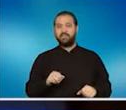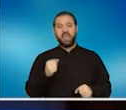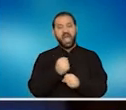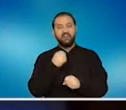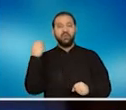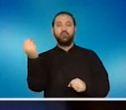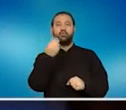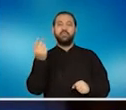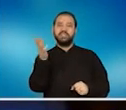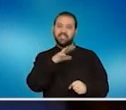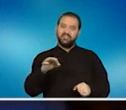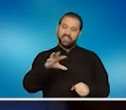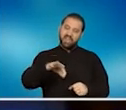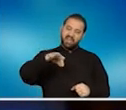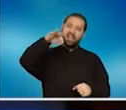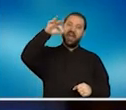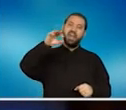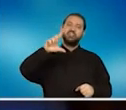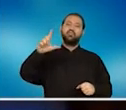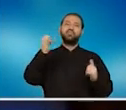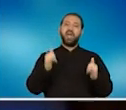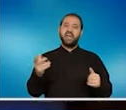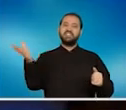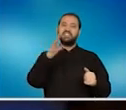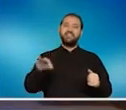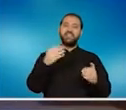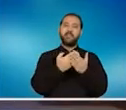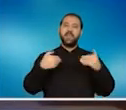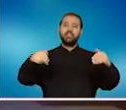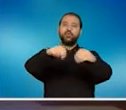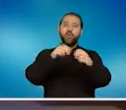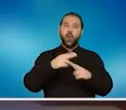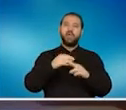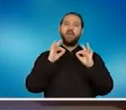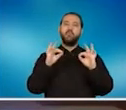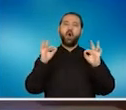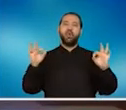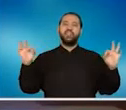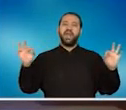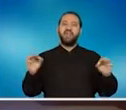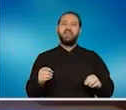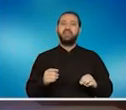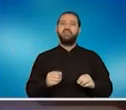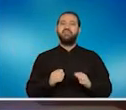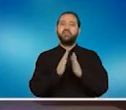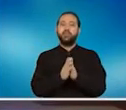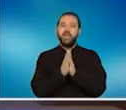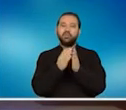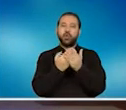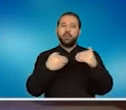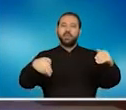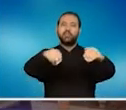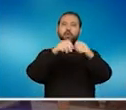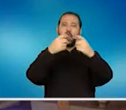rânduit Dumnezeu să fie între aleșii lui și să fie astăzi și model și rugător pentru